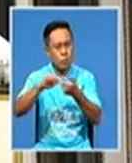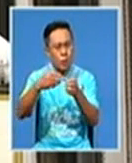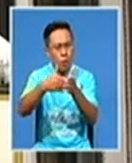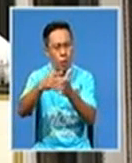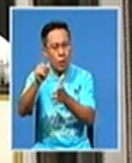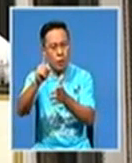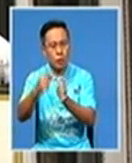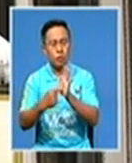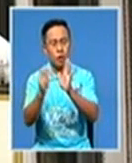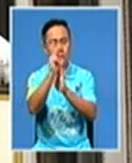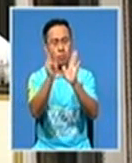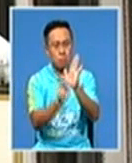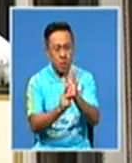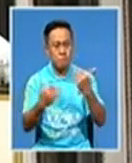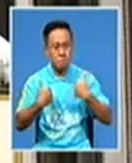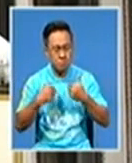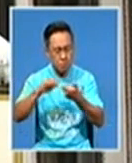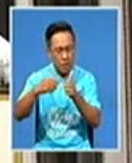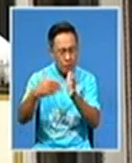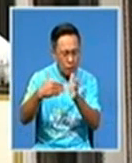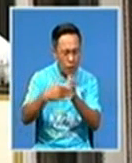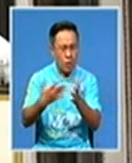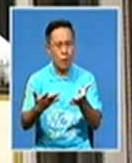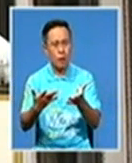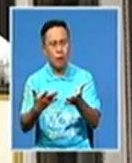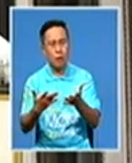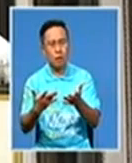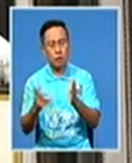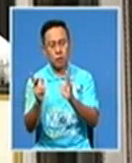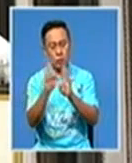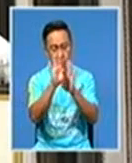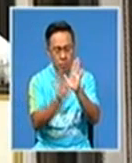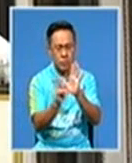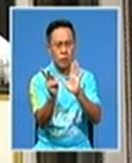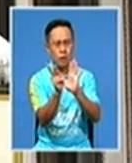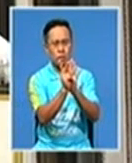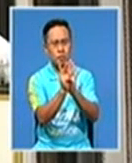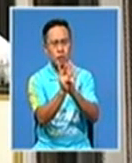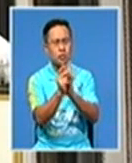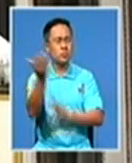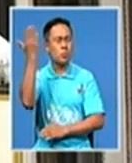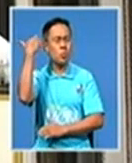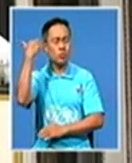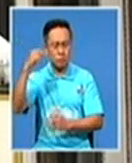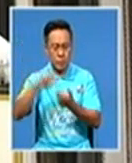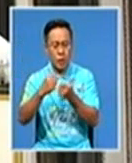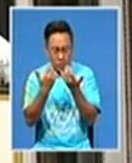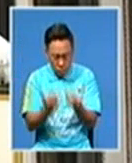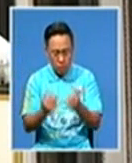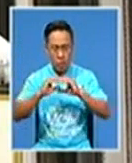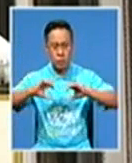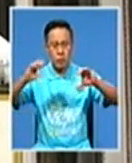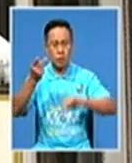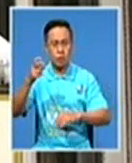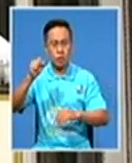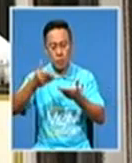รื่องติดขัดเรื่องกฎหมายเรื่องกฎหมายหรือกติกาสันอะไรต่างๆที่มันเคยมีปัญหาหมดก็แก้ให้หมดแล้วเมื่อแก้ห